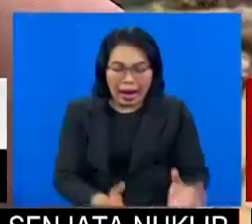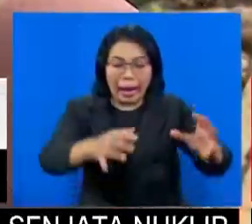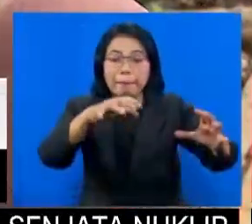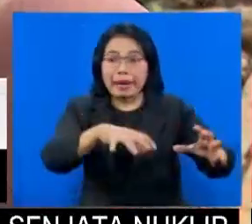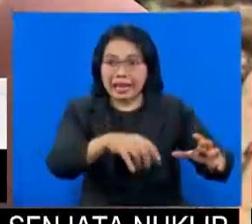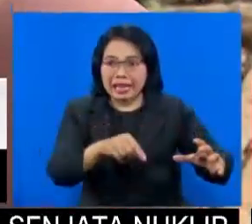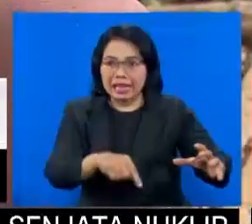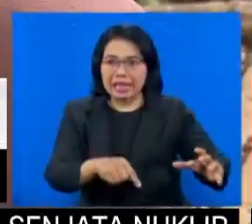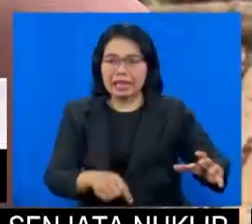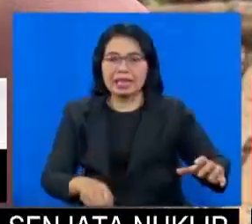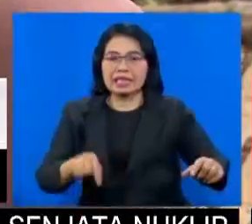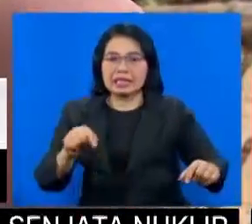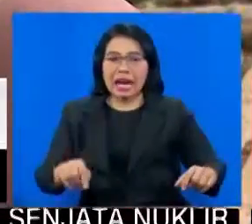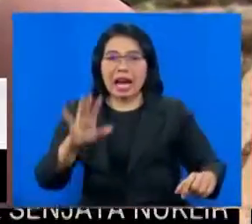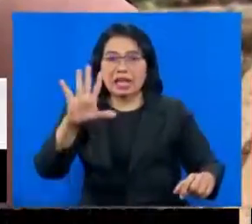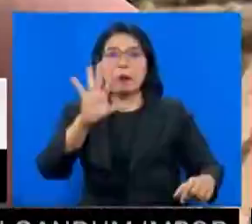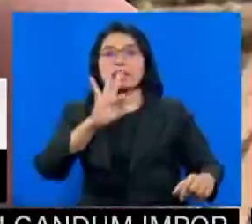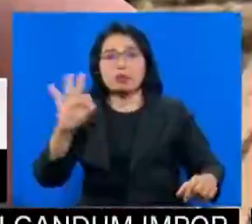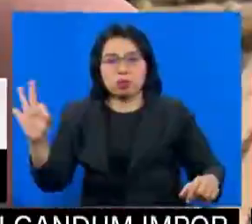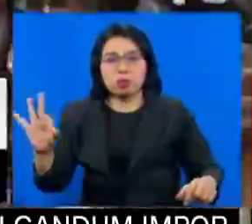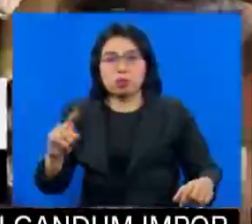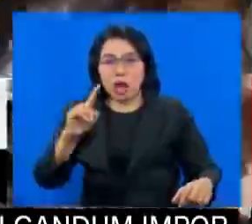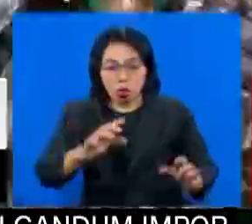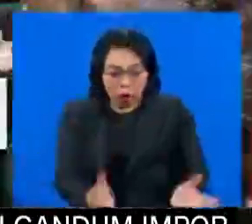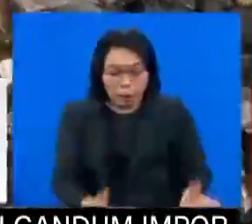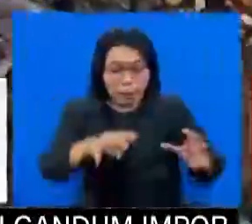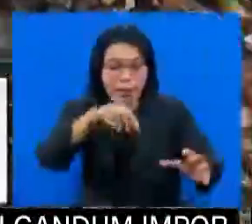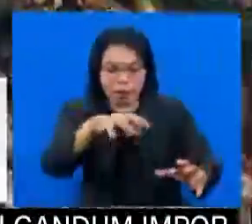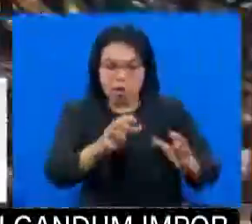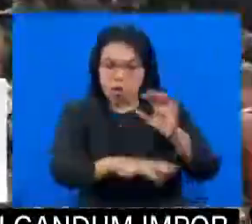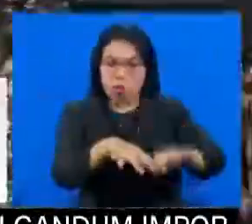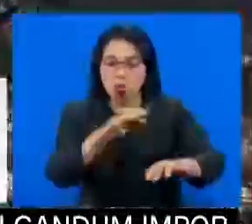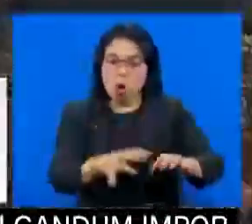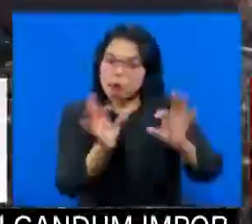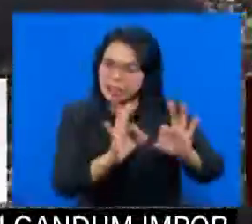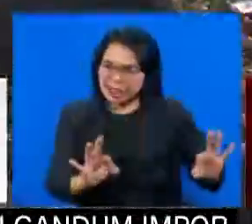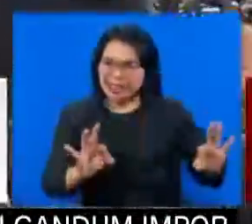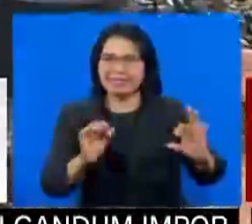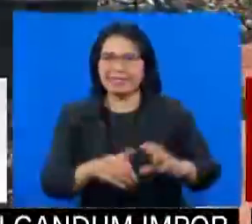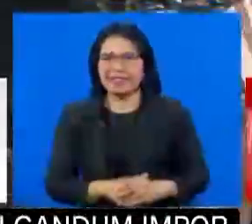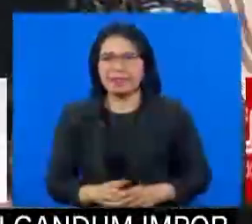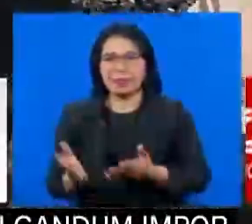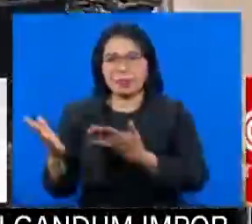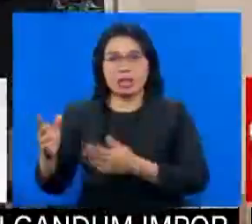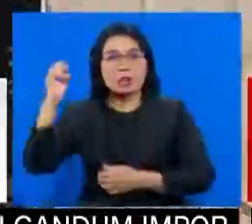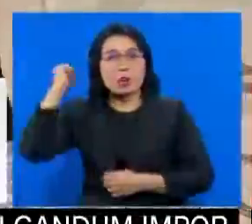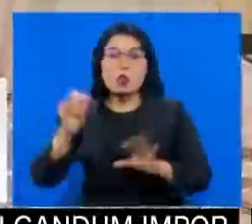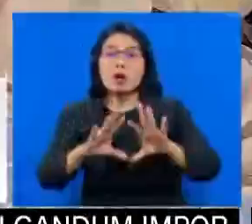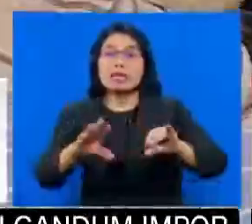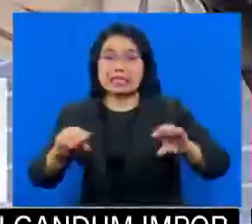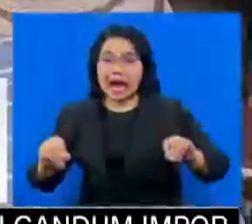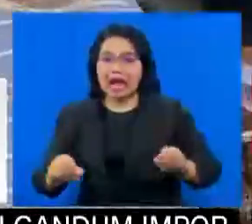mah murah. Kalau sekarang mah 5.000 sih. 5.000. Iya, iya. Proses penjualan hasil tangkapan biasanya dilakukan dengan